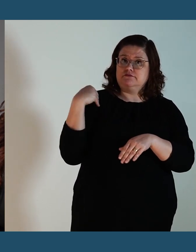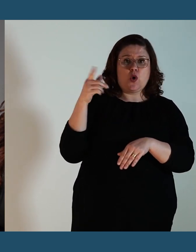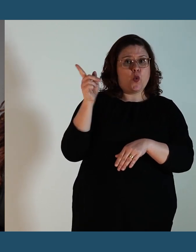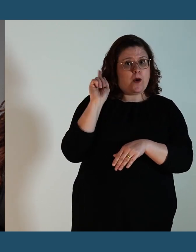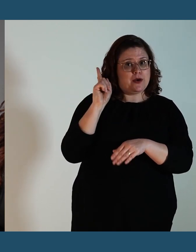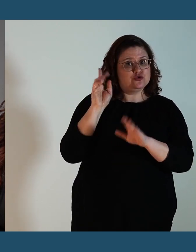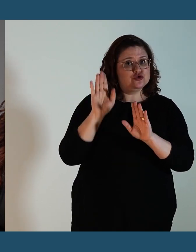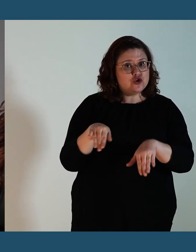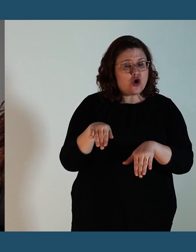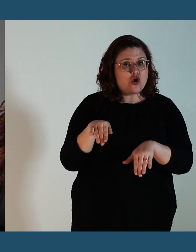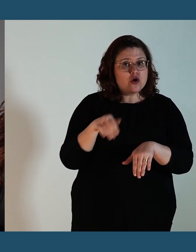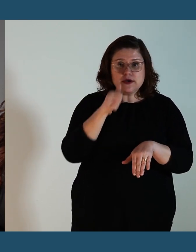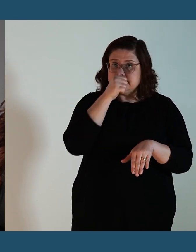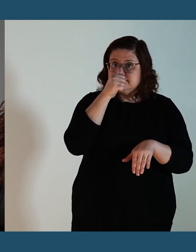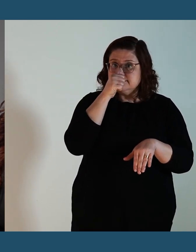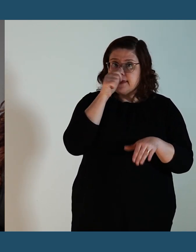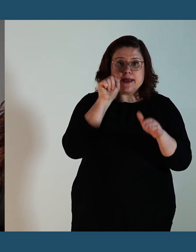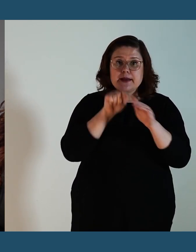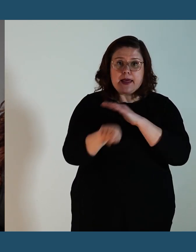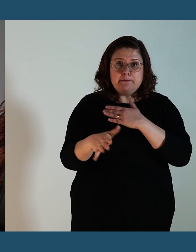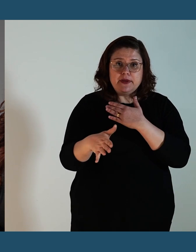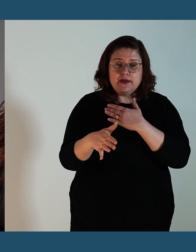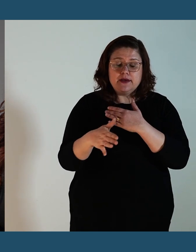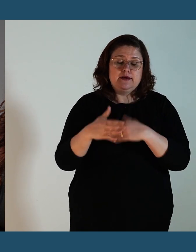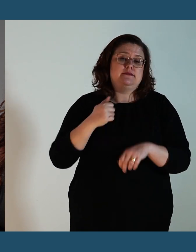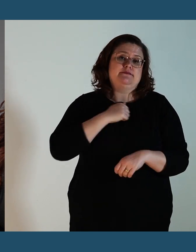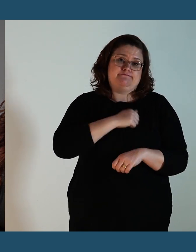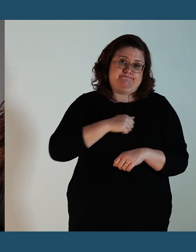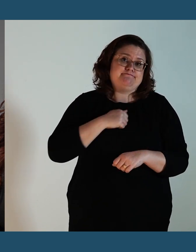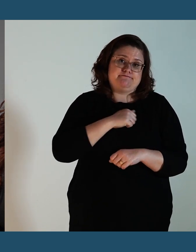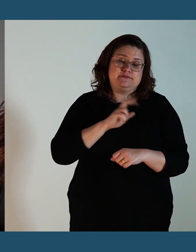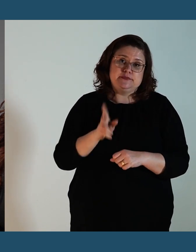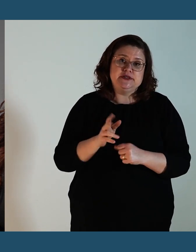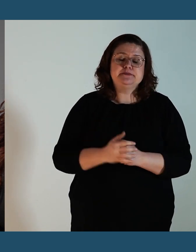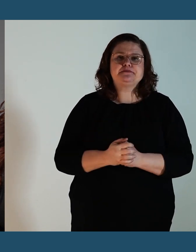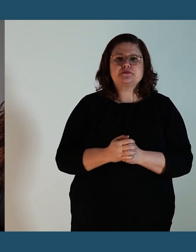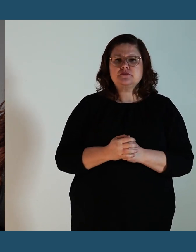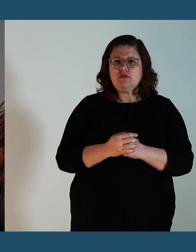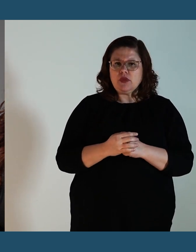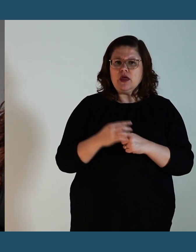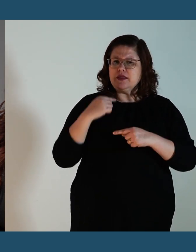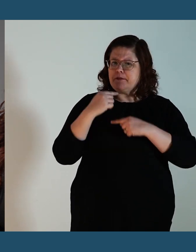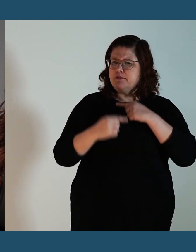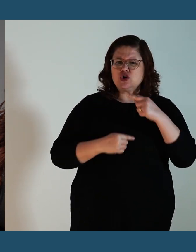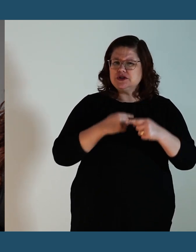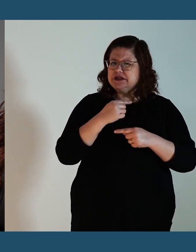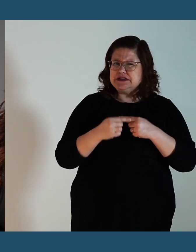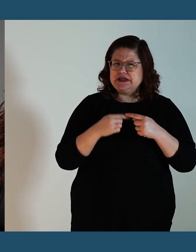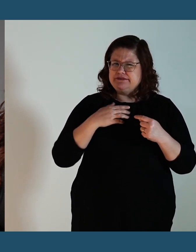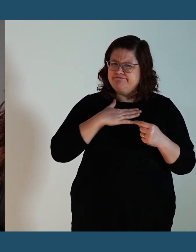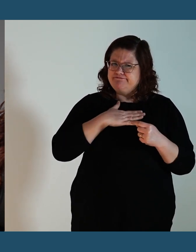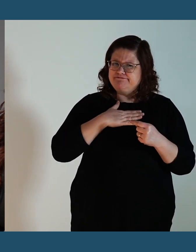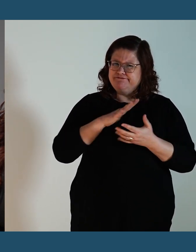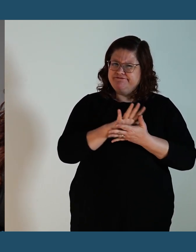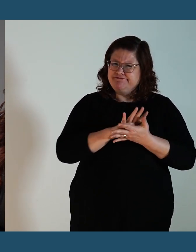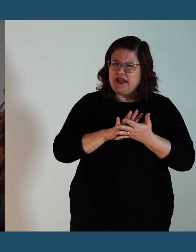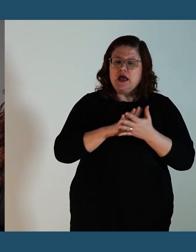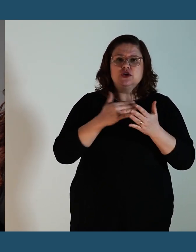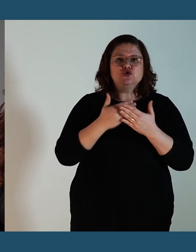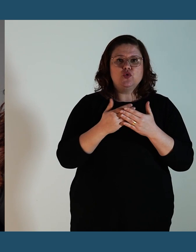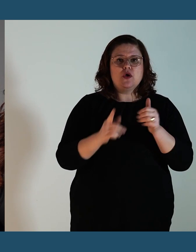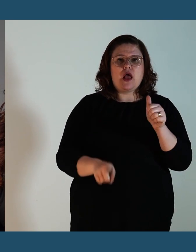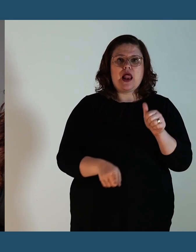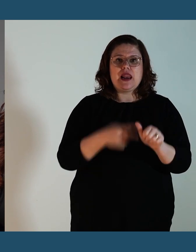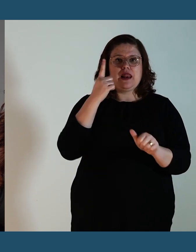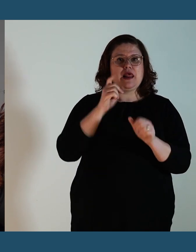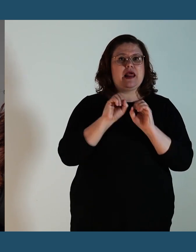onnistuta viemään läpi. Ja tämä prosessi oli sikälikin niin kuin ruma, että se